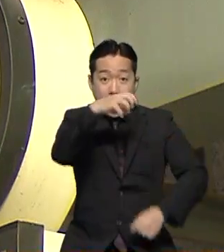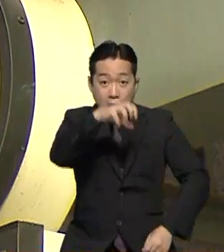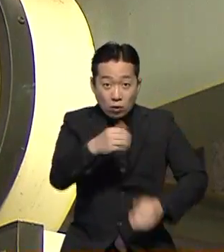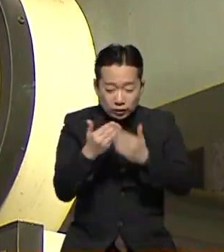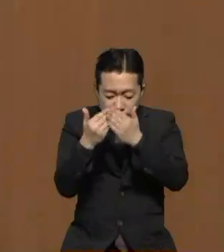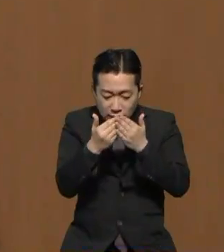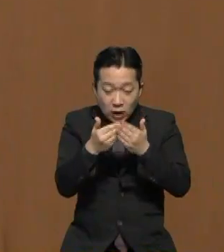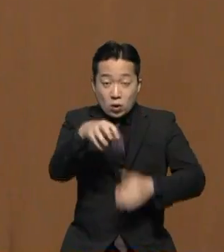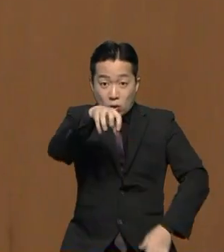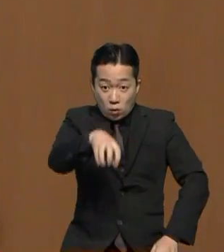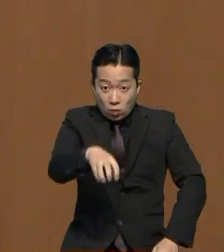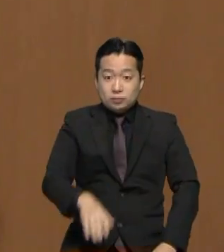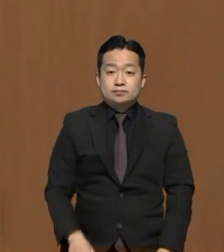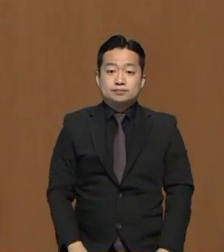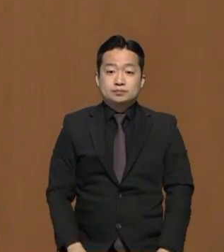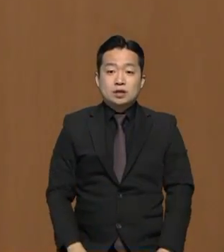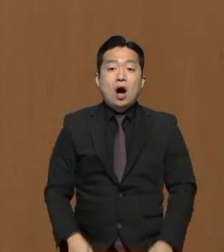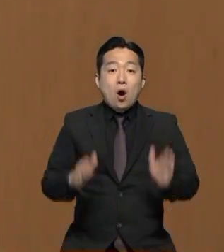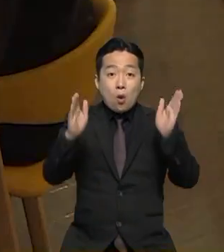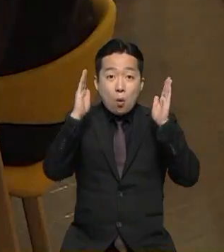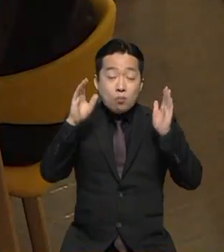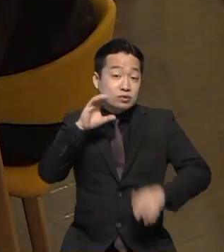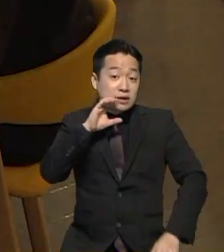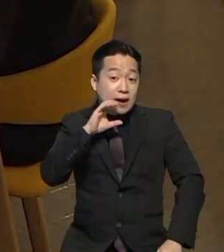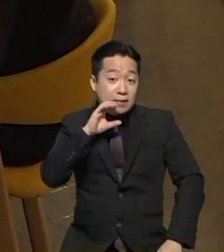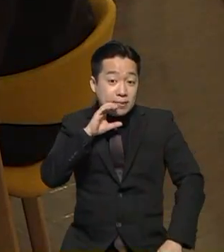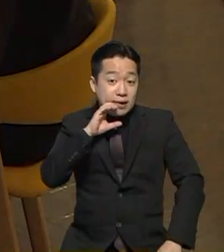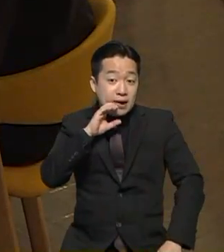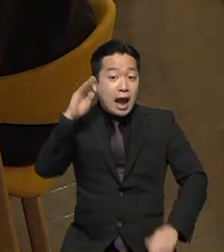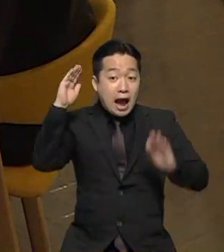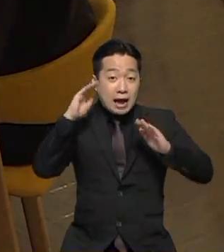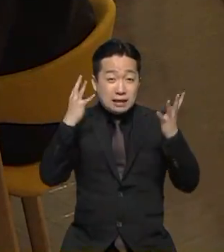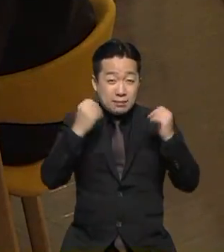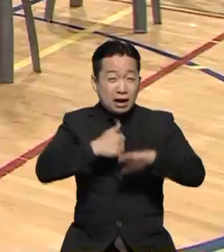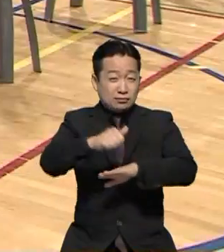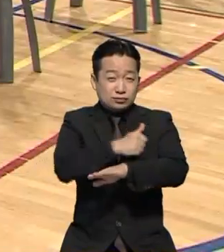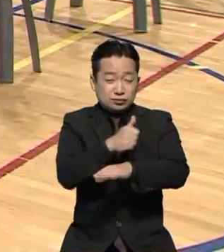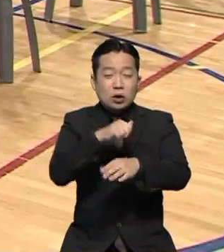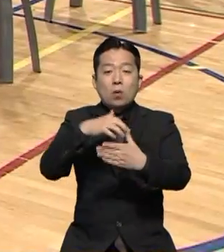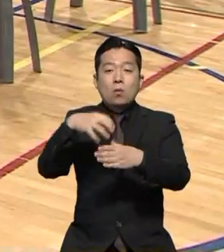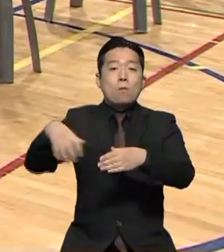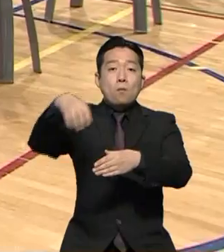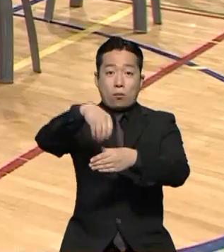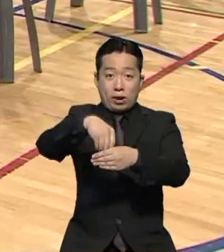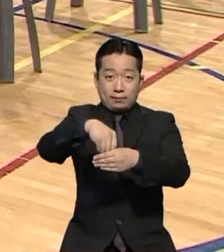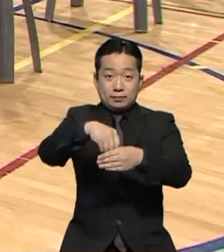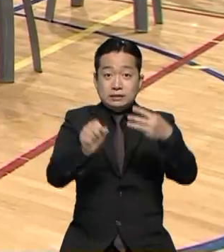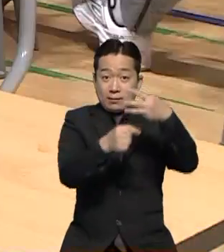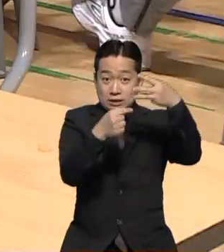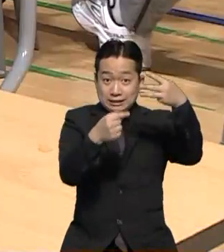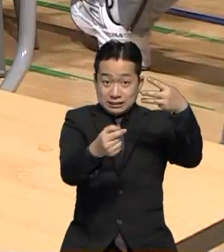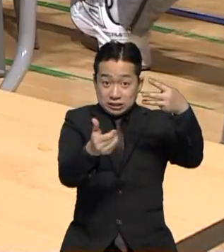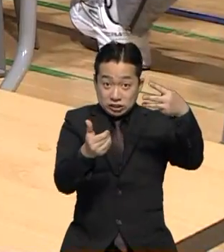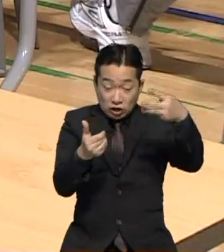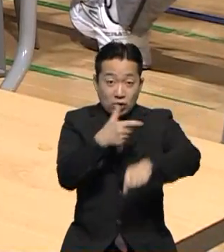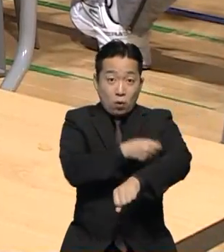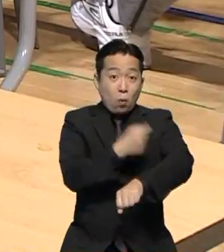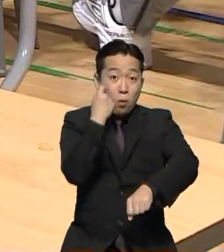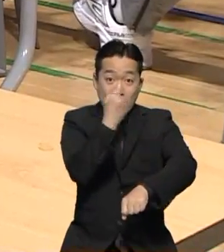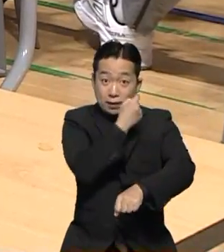독서실, 스터디 카페와 도서관까지 학생들이 자주 찾는 시설도 포함됩니다. 3월 1일까지 접종 완료 증명서를